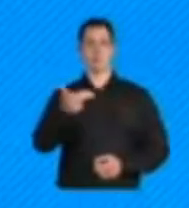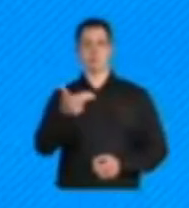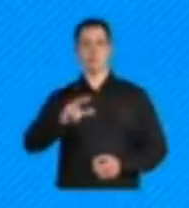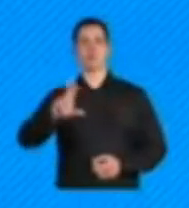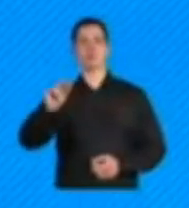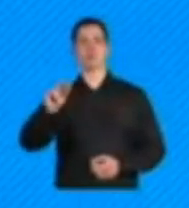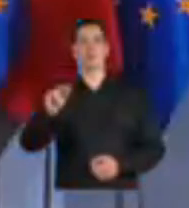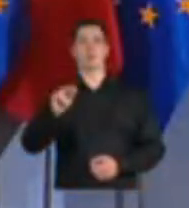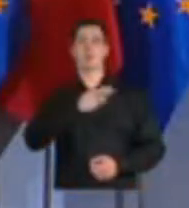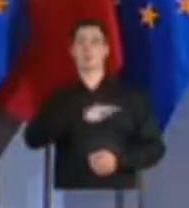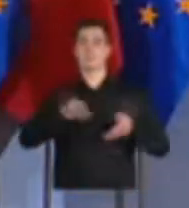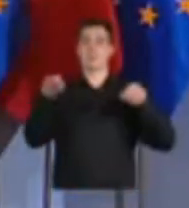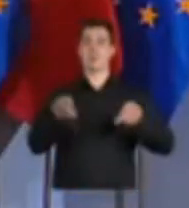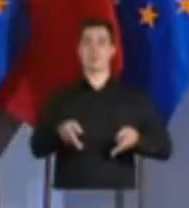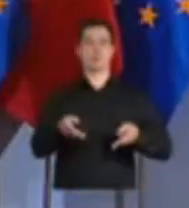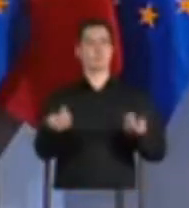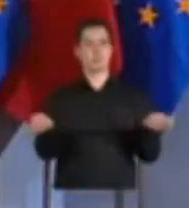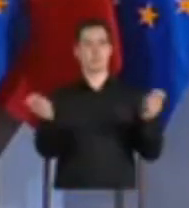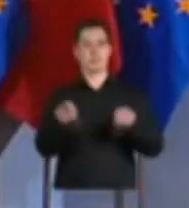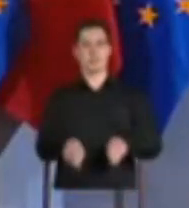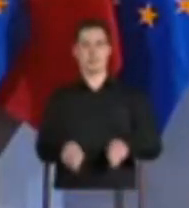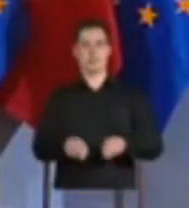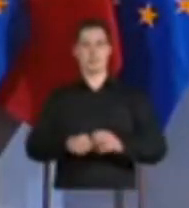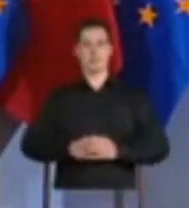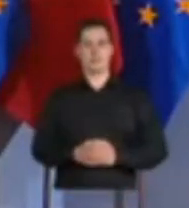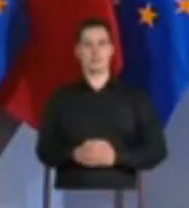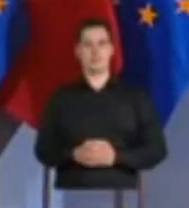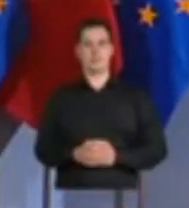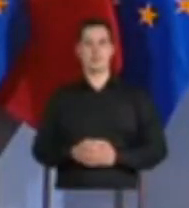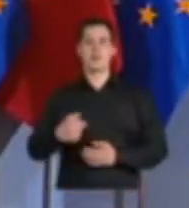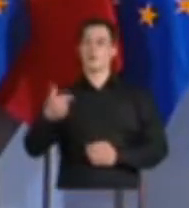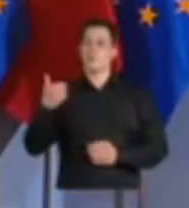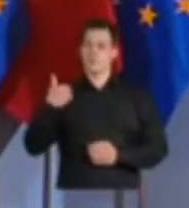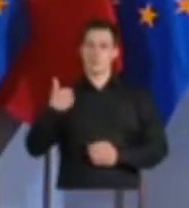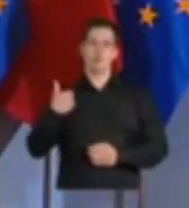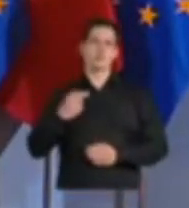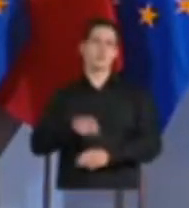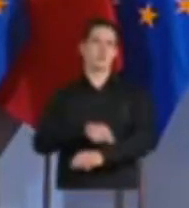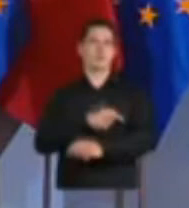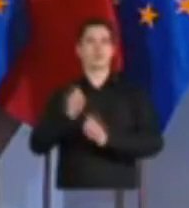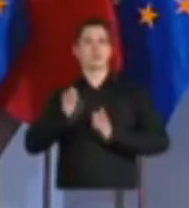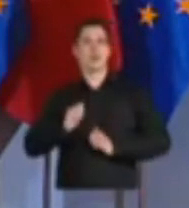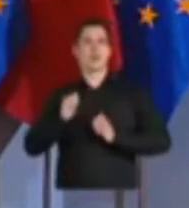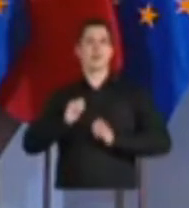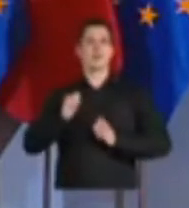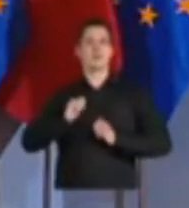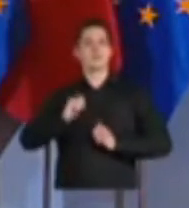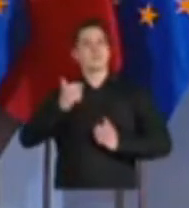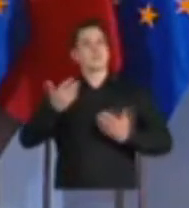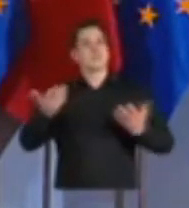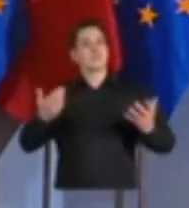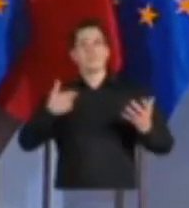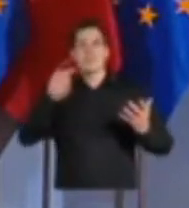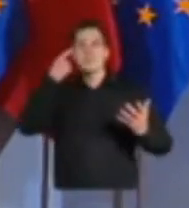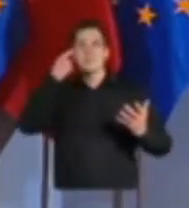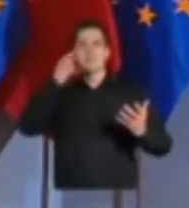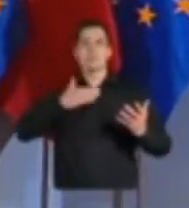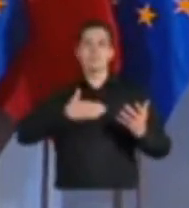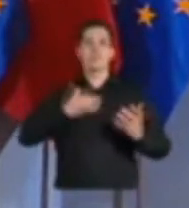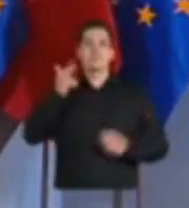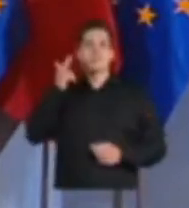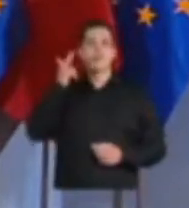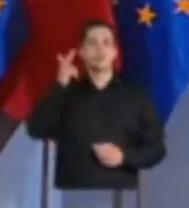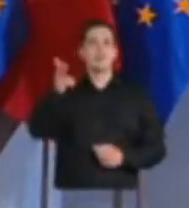poniedziałek, cmentarze będą zamknięte. Czekaliśmy z tą decyzją, ponieważ cały czas żyliśmy